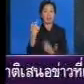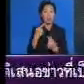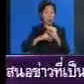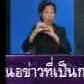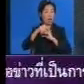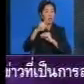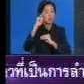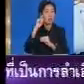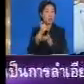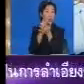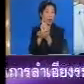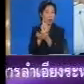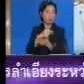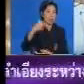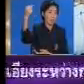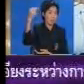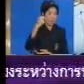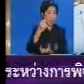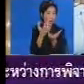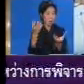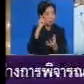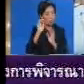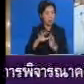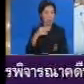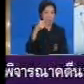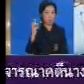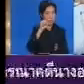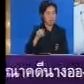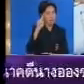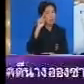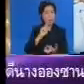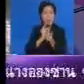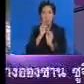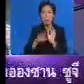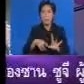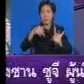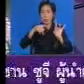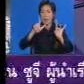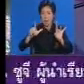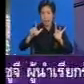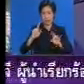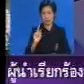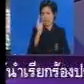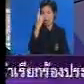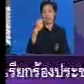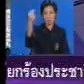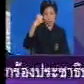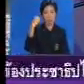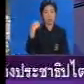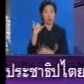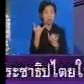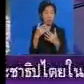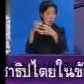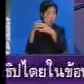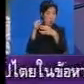ให้มียอดการสั่งซื้อสินค้าไม่น้อยกว่าร้อยละ 10หรือประมาณ 8,000ล้านบาทในระยะในระยะแรกนะครับซึ่งจากปัจจุบันครับ